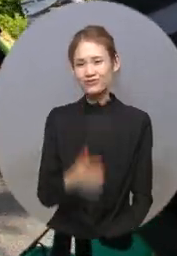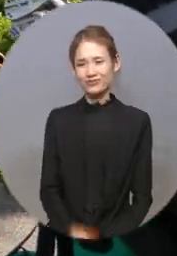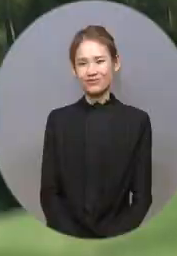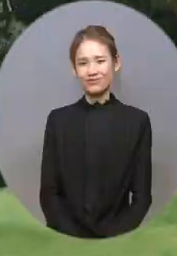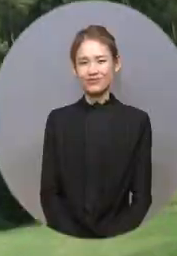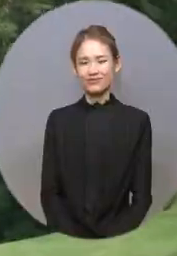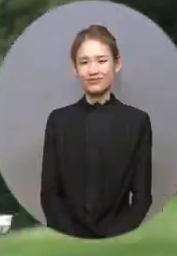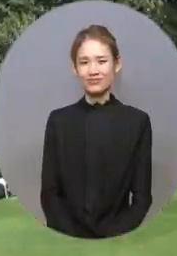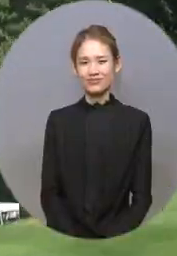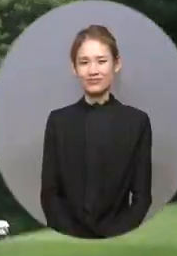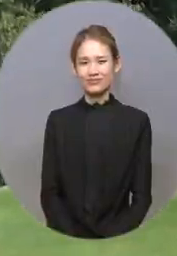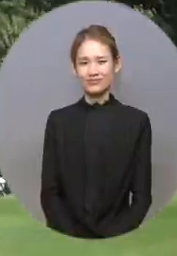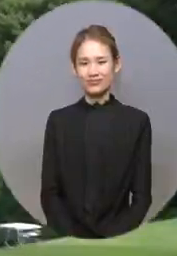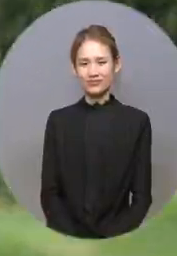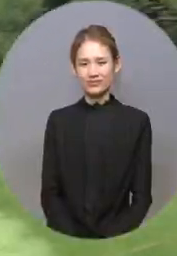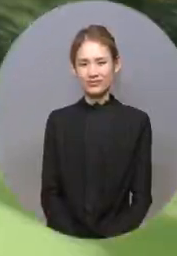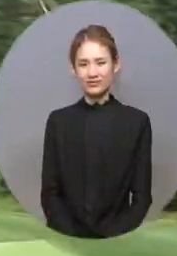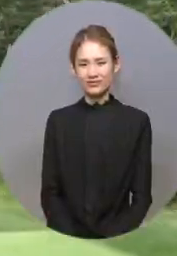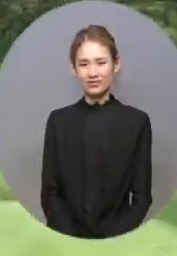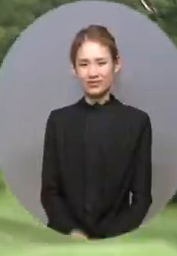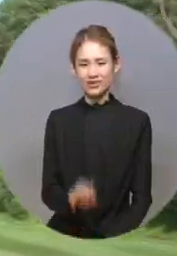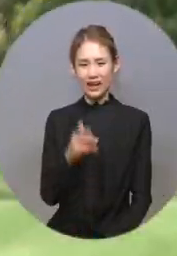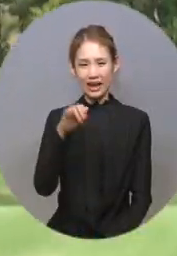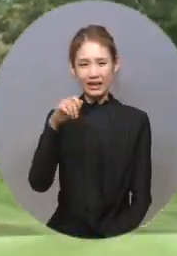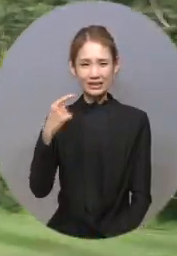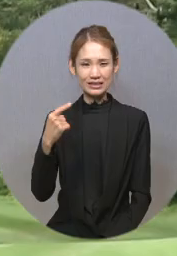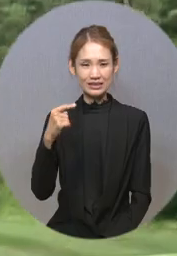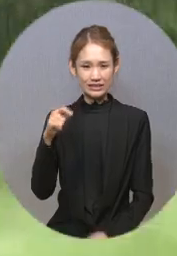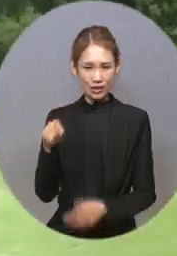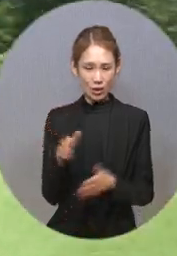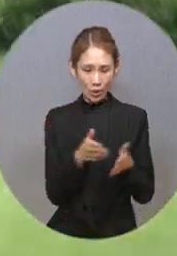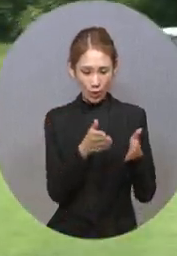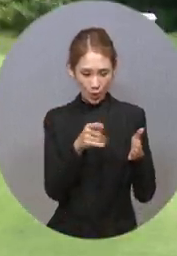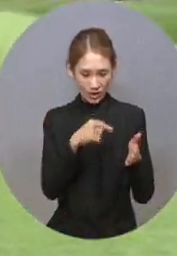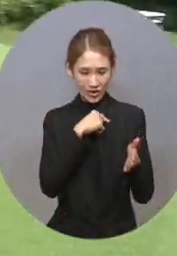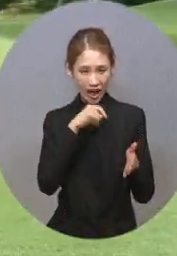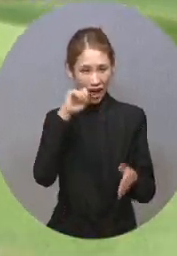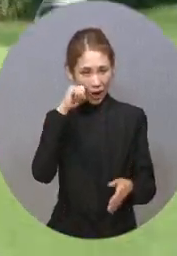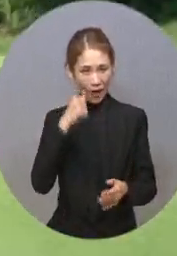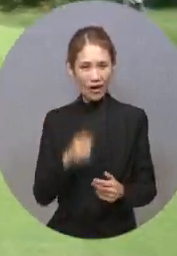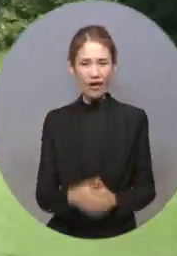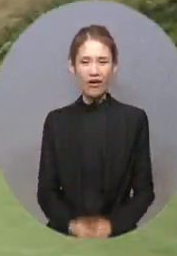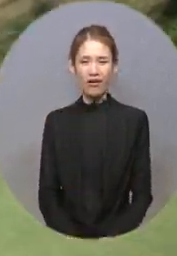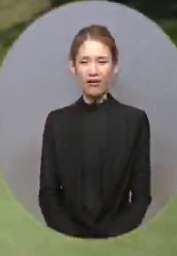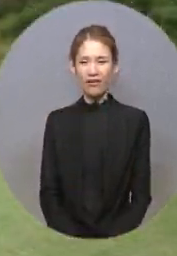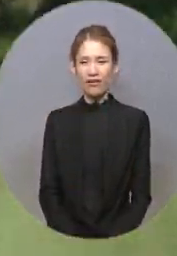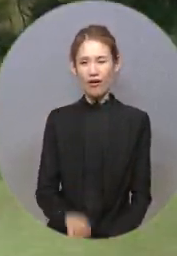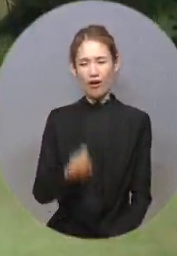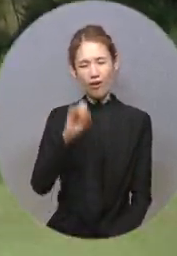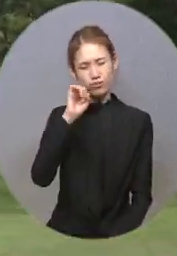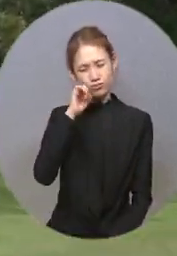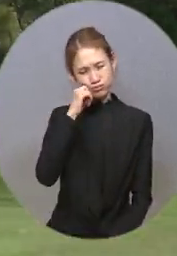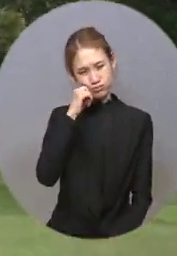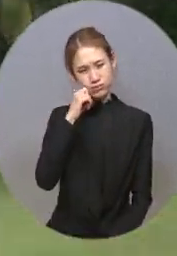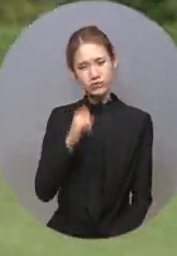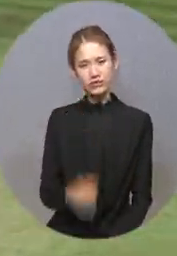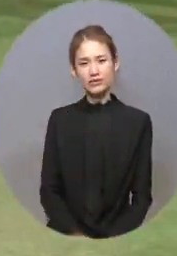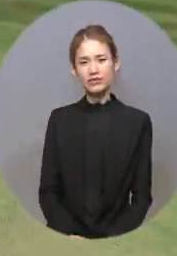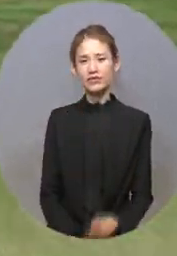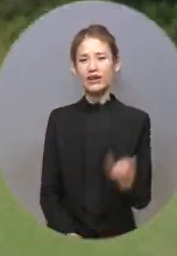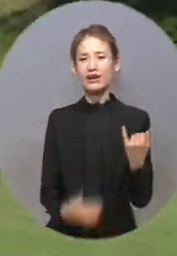죄송합니다. 레이크 코스가 여기는 제일 어려운 데네. 어렵다. 캐디님, 제